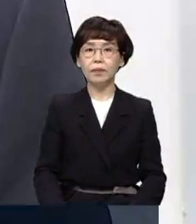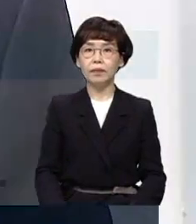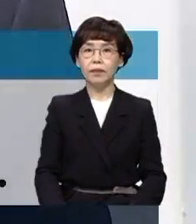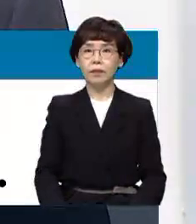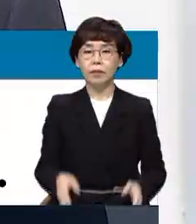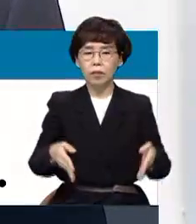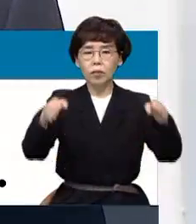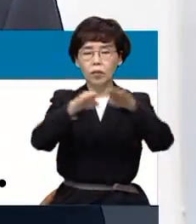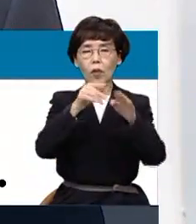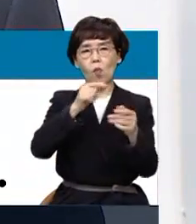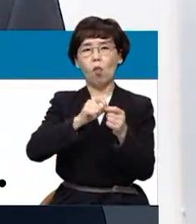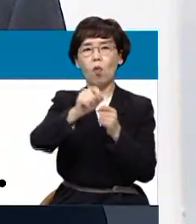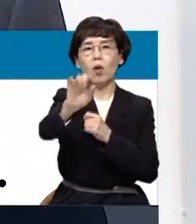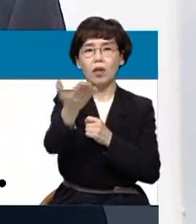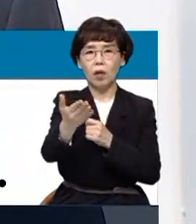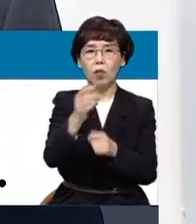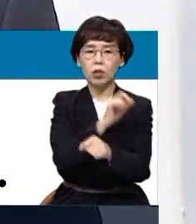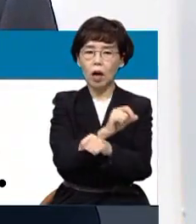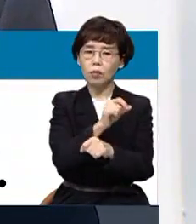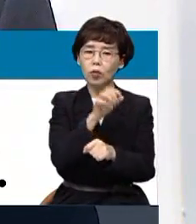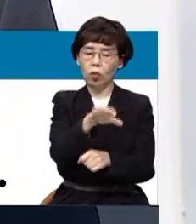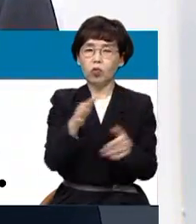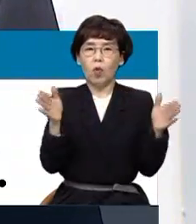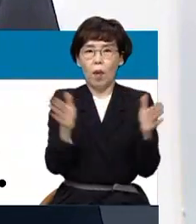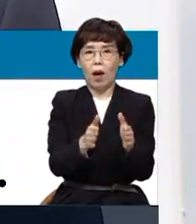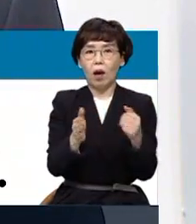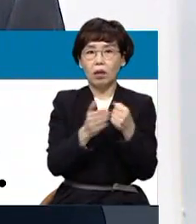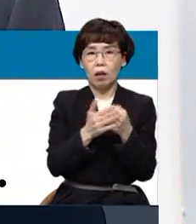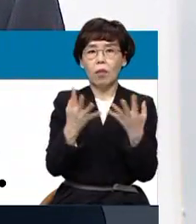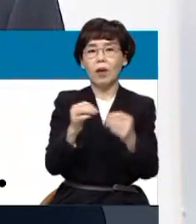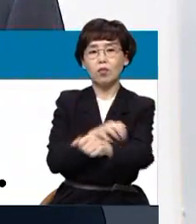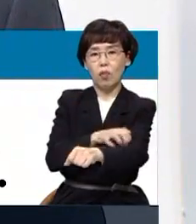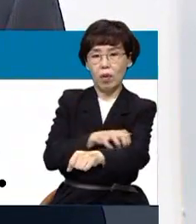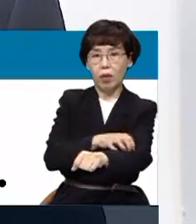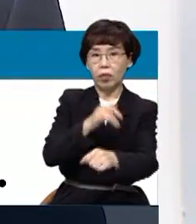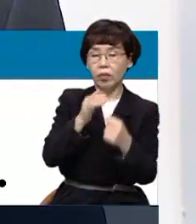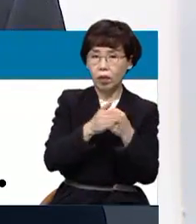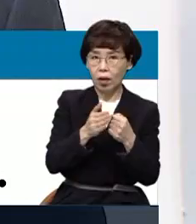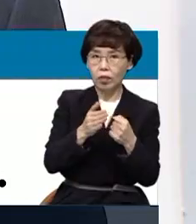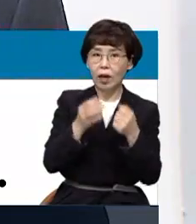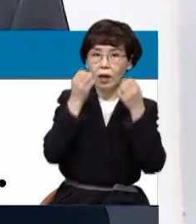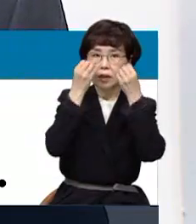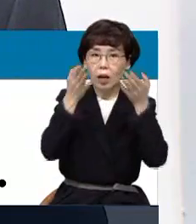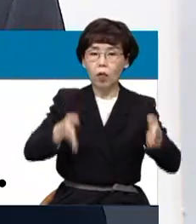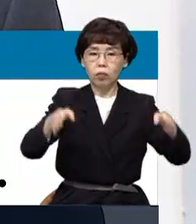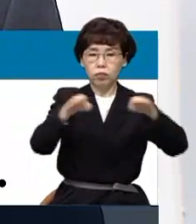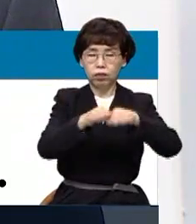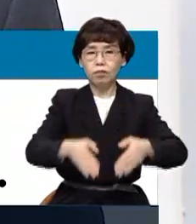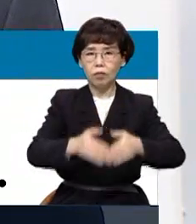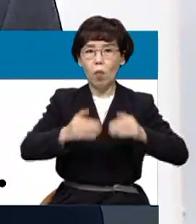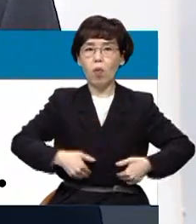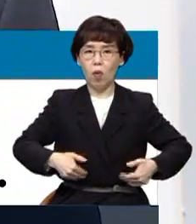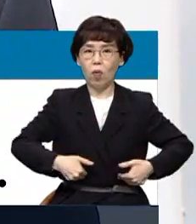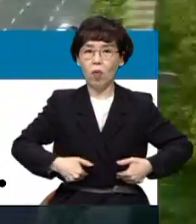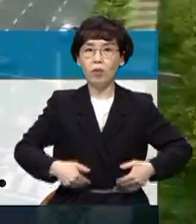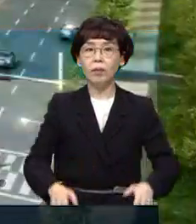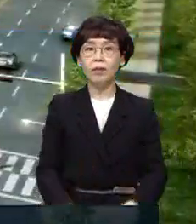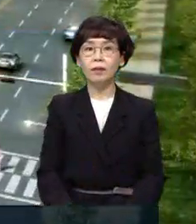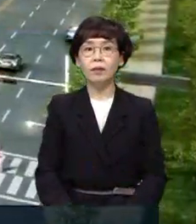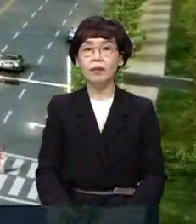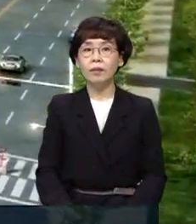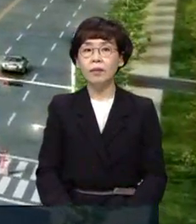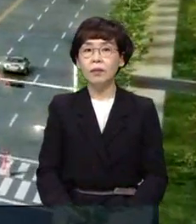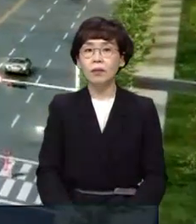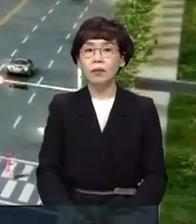건물이 노우 되고 또 사무 공간이 흡사하다 보니까 많은 불편이 있어서 신청사 건립이 필요성이 절실한 실정입니다